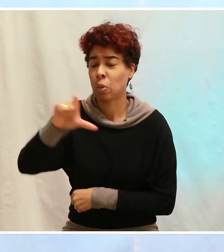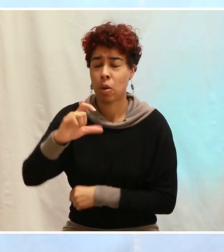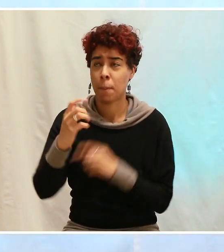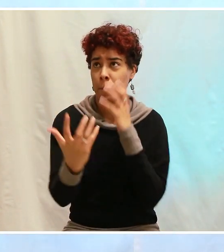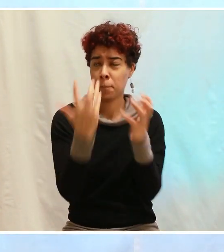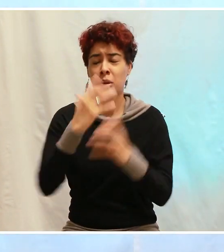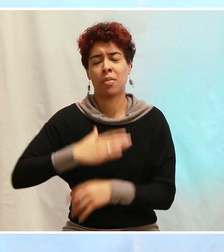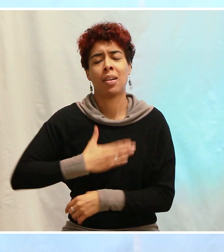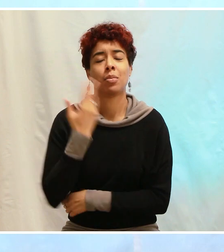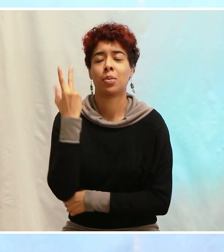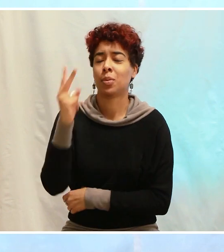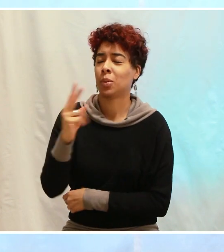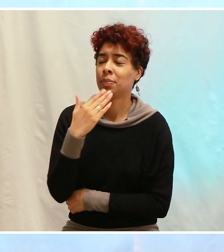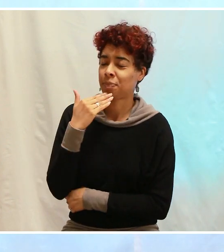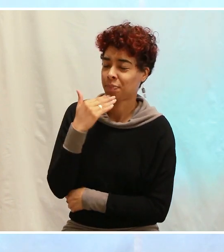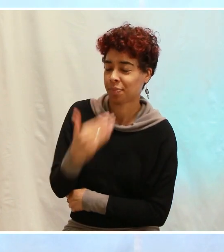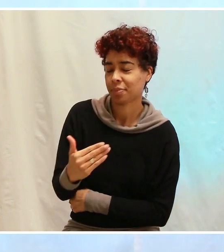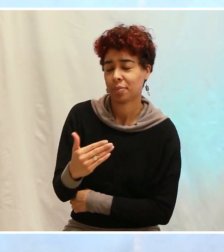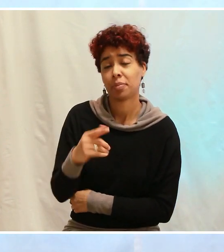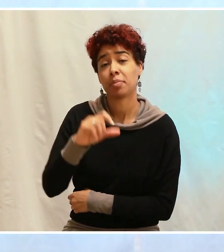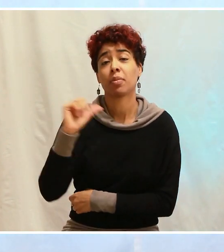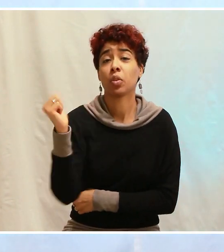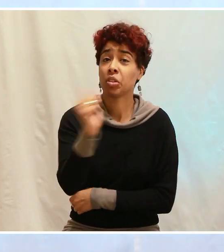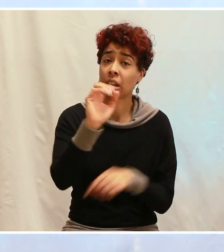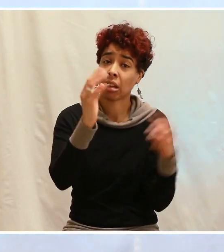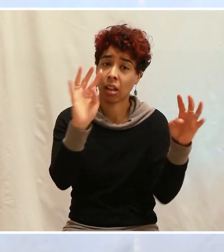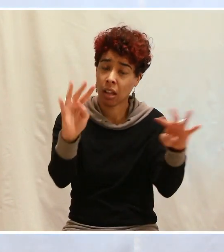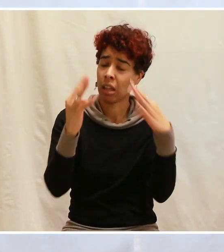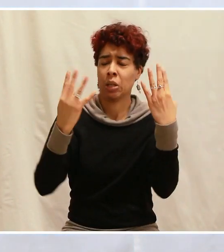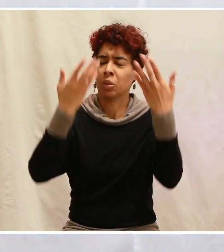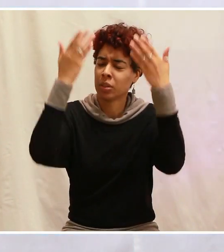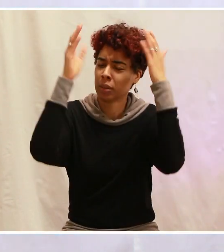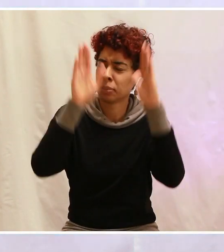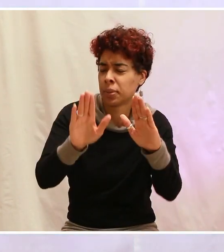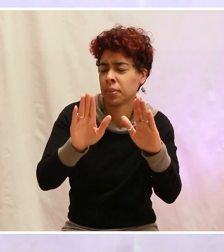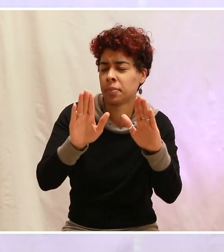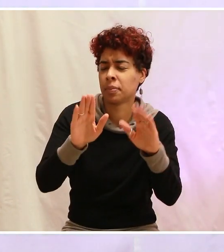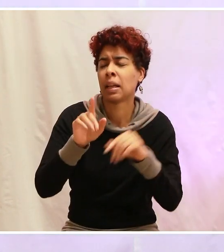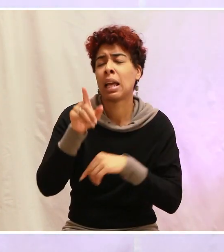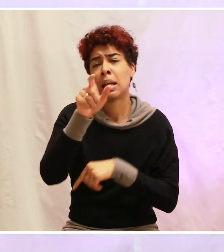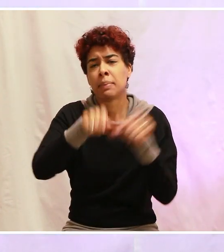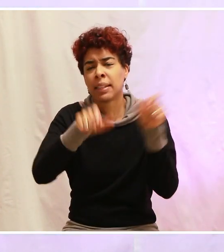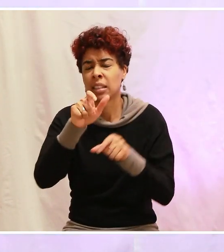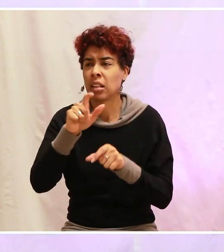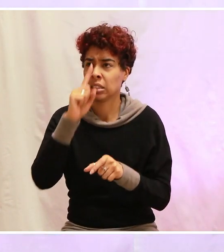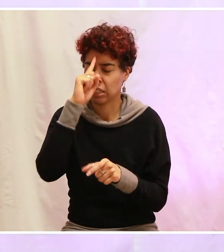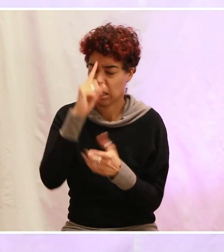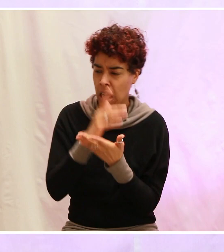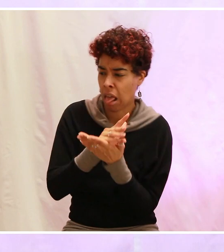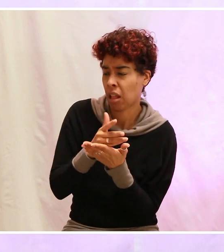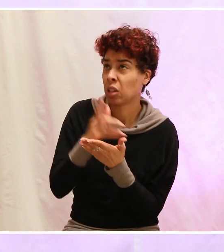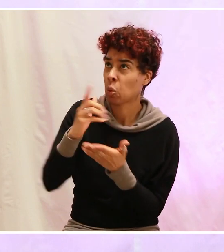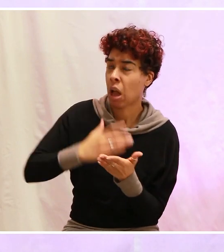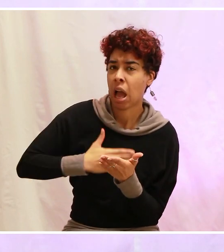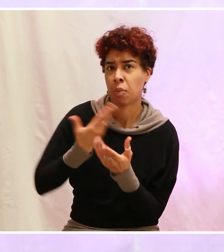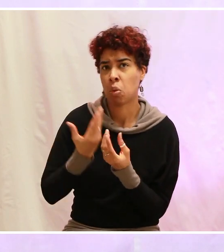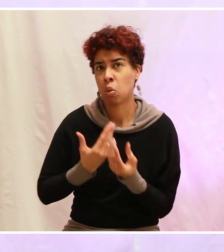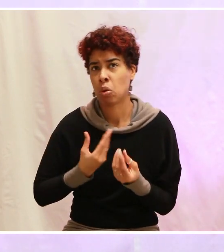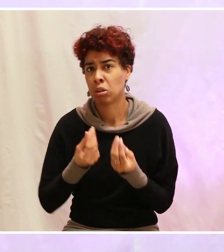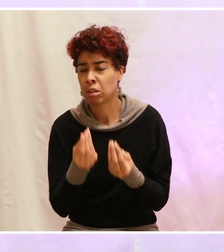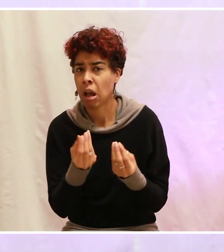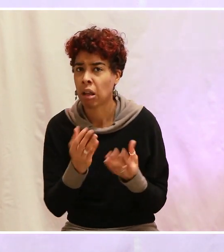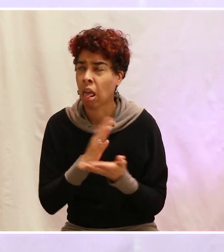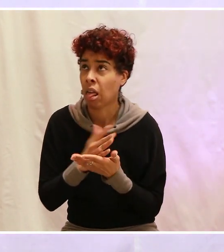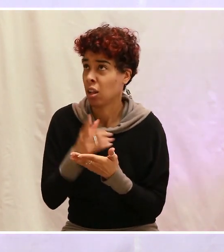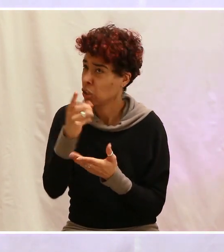tous ceux qui écoutent aujourd'hui ta parole et que ceux qui doutent de ton amour aujourd'hui soient fortifiés dans le nom de Jésus. Merci Seigneur